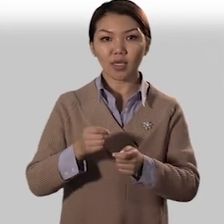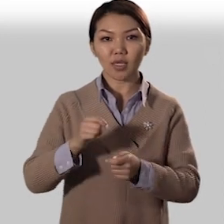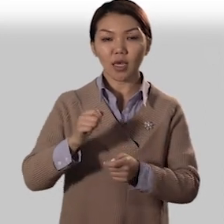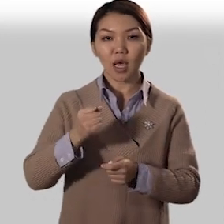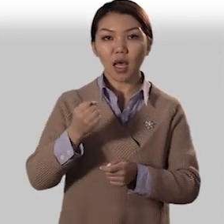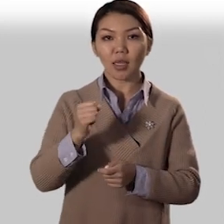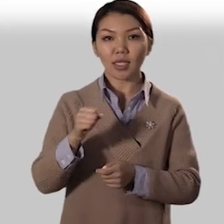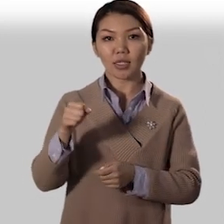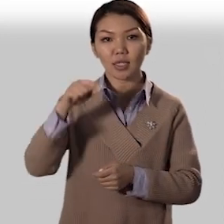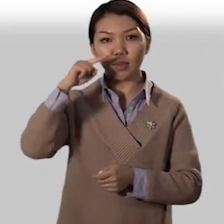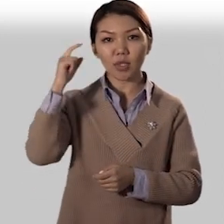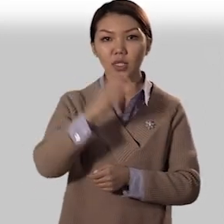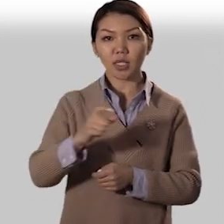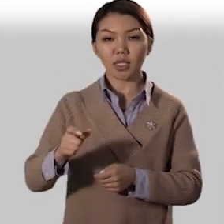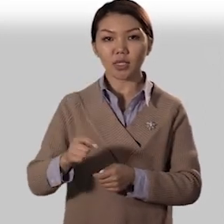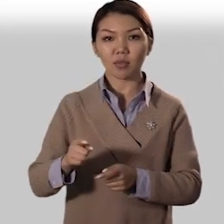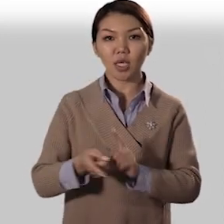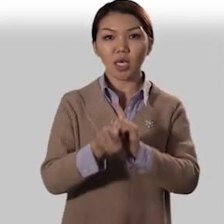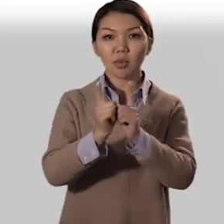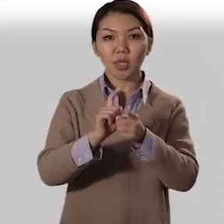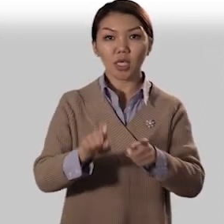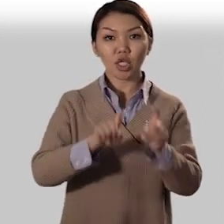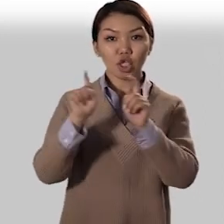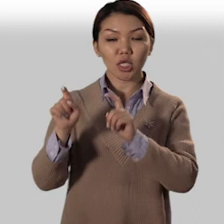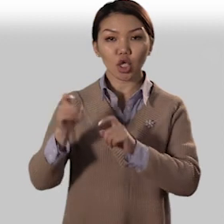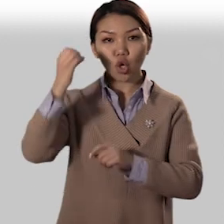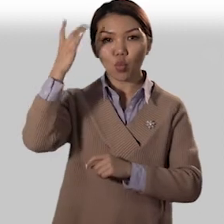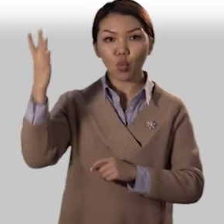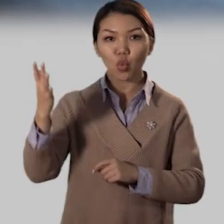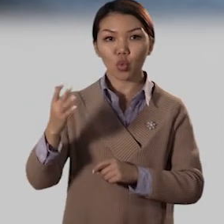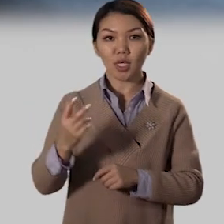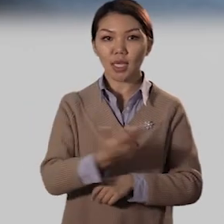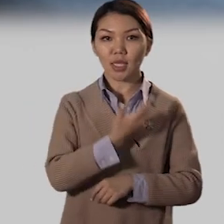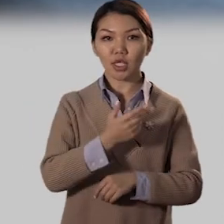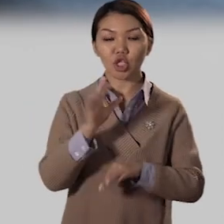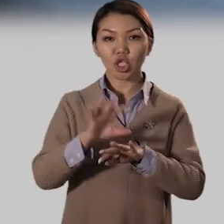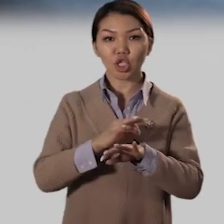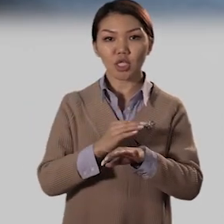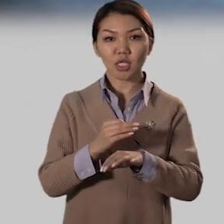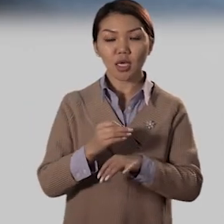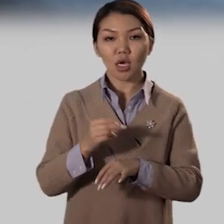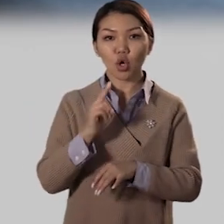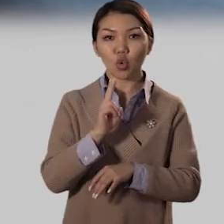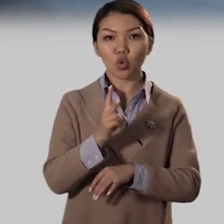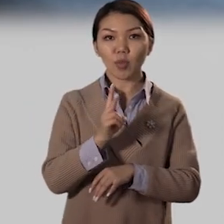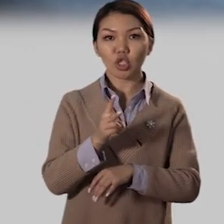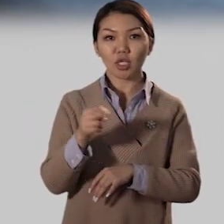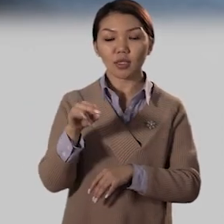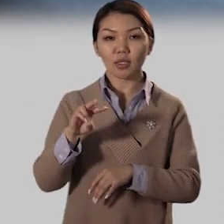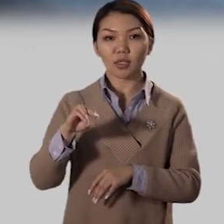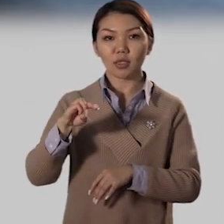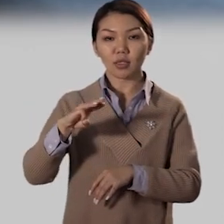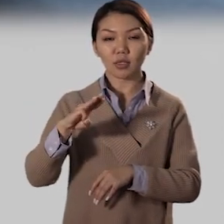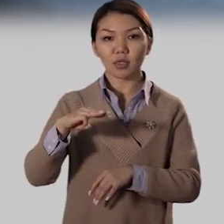энергичной жене аламбика курманжан я надеюсь друзья что благодаря